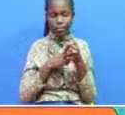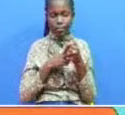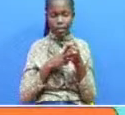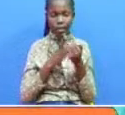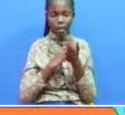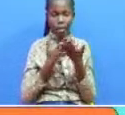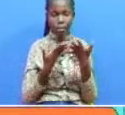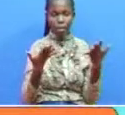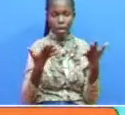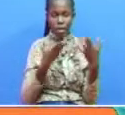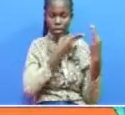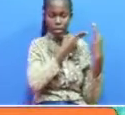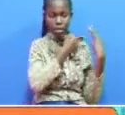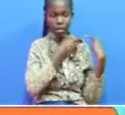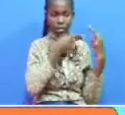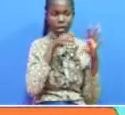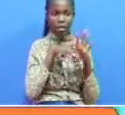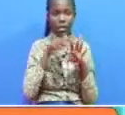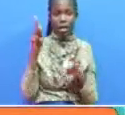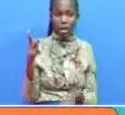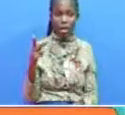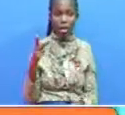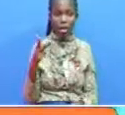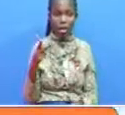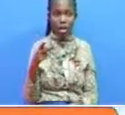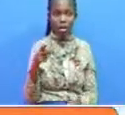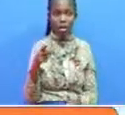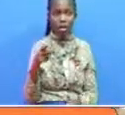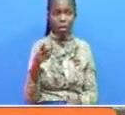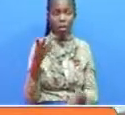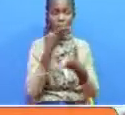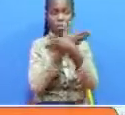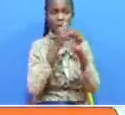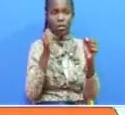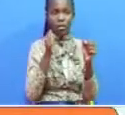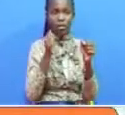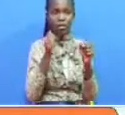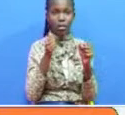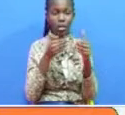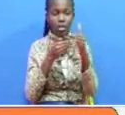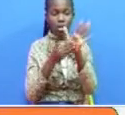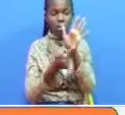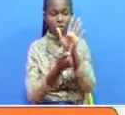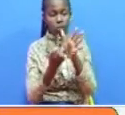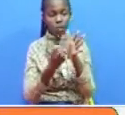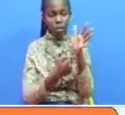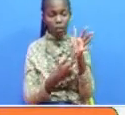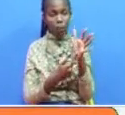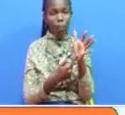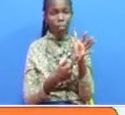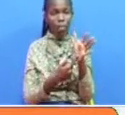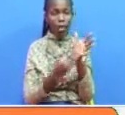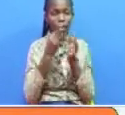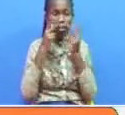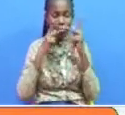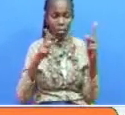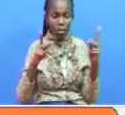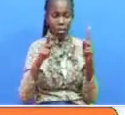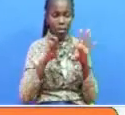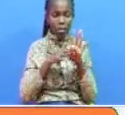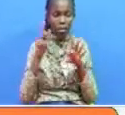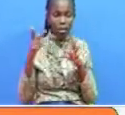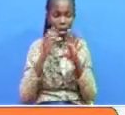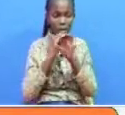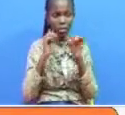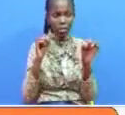mwuki ulika mavuku nema historia va andhino ya Kenya na va Musumbi akitongwesia kuona nyakana vatemu uo ndhini wa ndhe ya